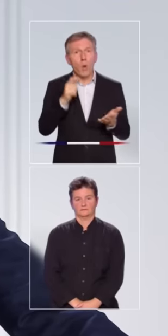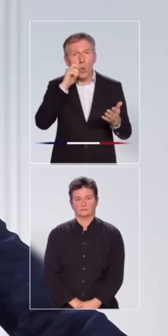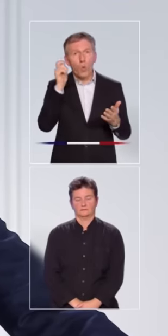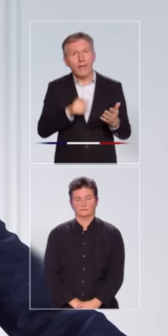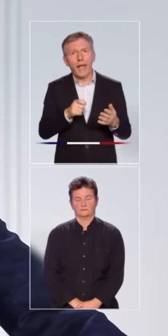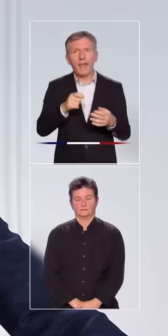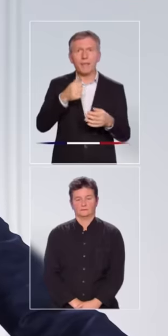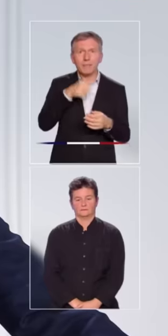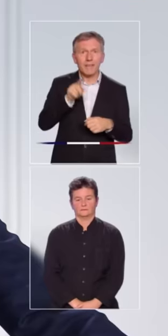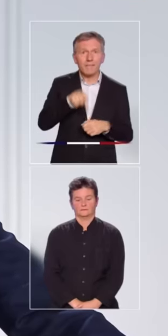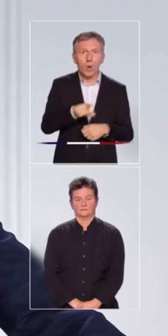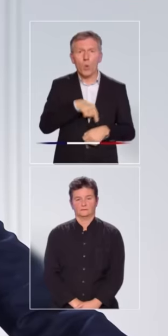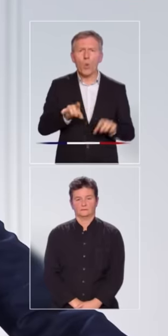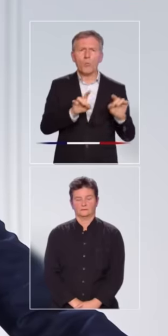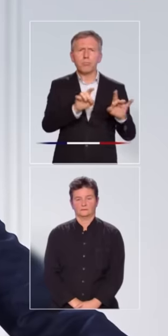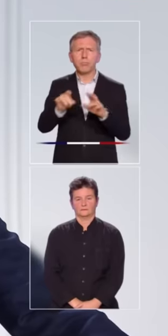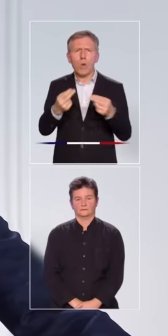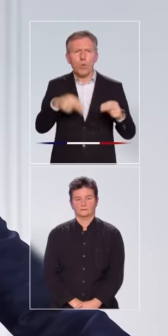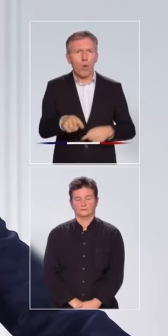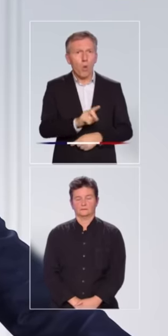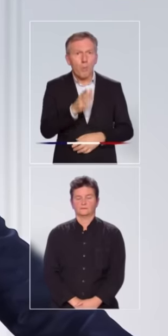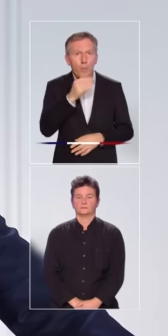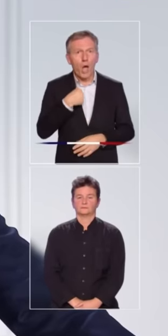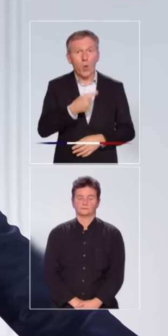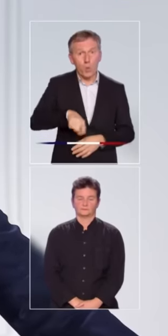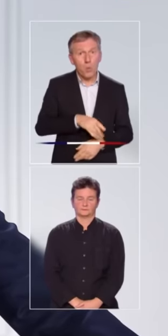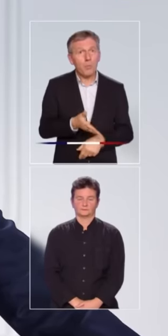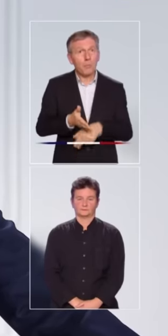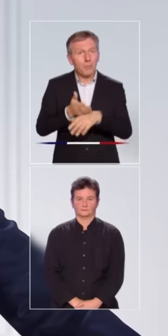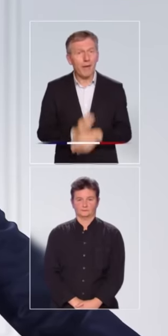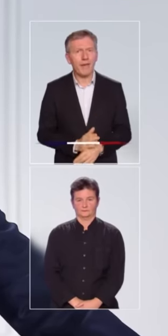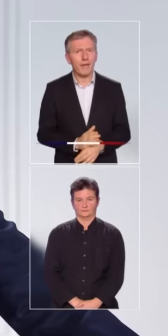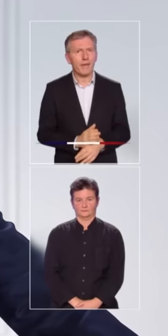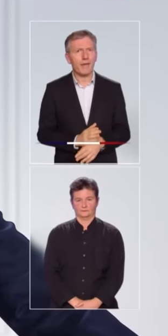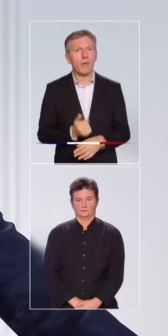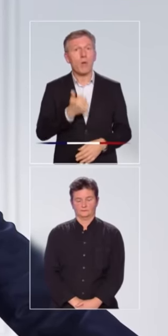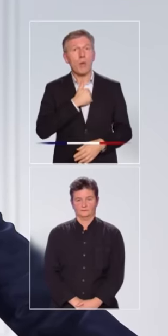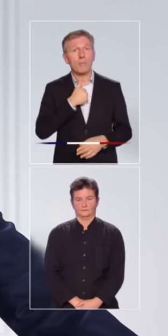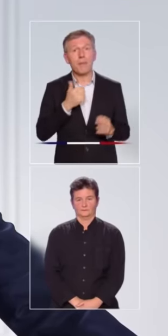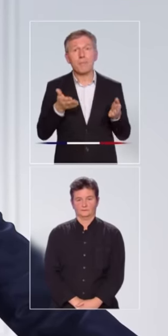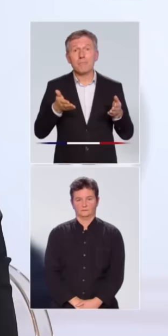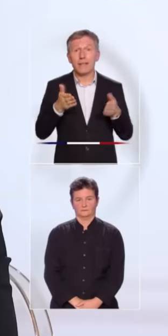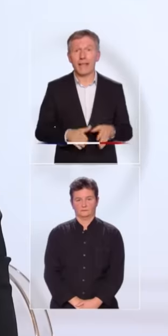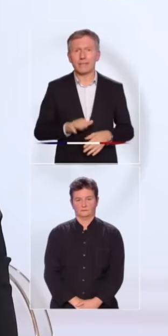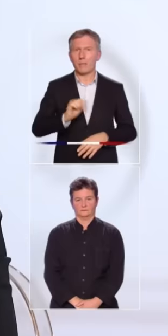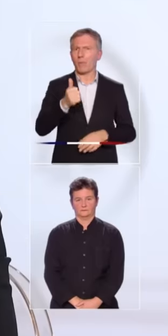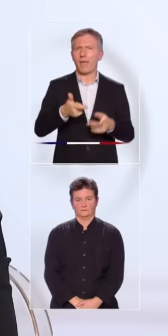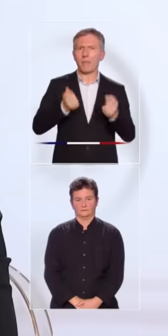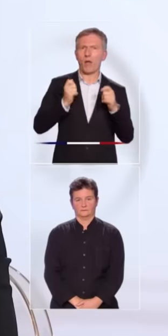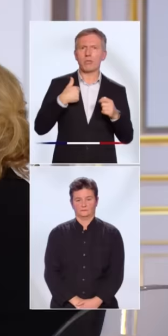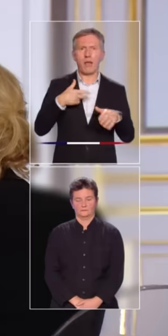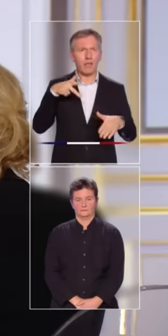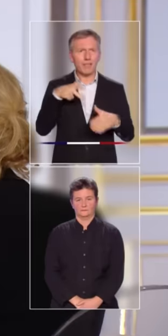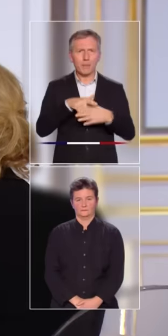Mais est-ce qu'on doit tout exclure pour autant? Ce que je veux dire par là, c'est que nous sommes prêts. C'est que j'ai décidé, dès mon premier mandat et dès le